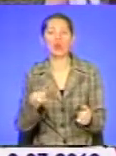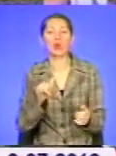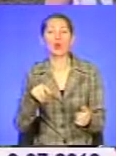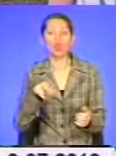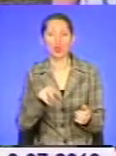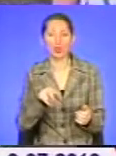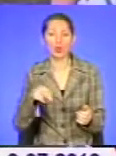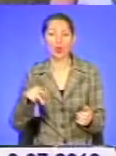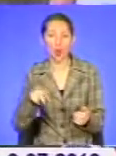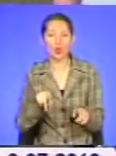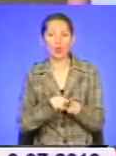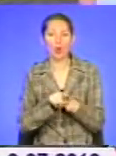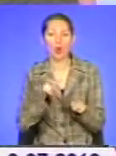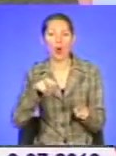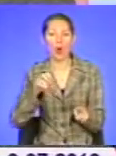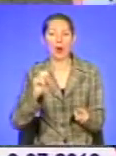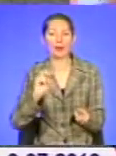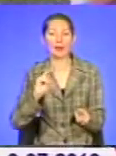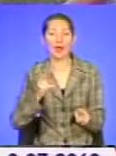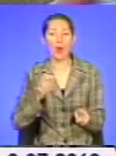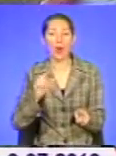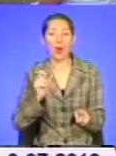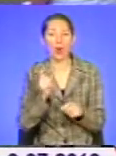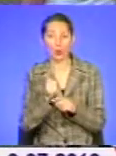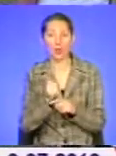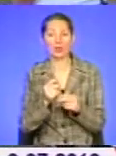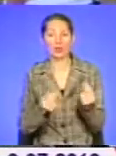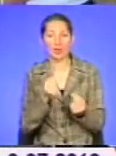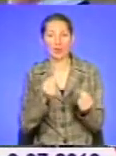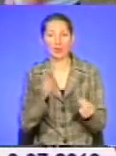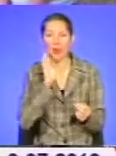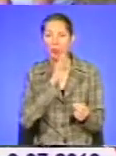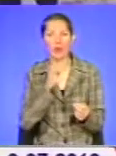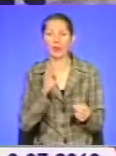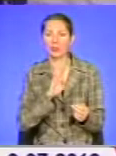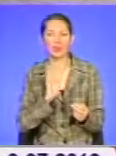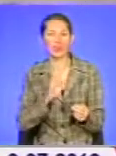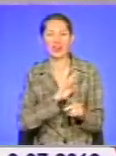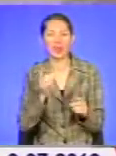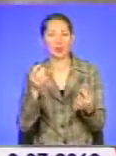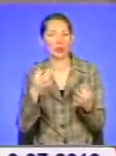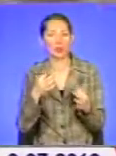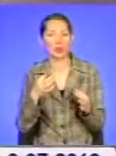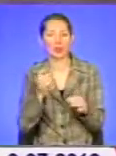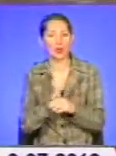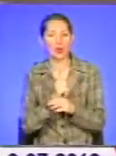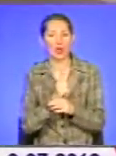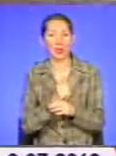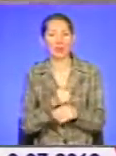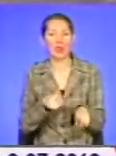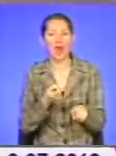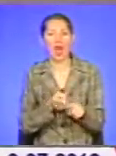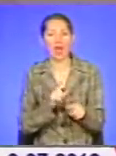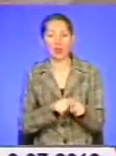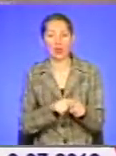на Лепку 11, але мені деколи мама не дозволяє. На цьому проблеми жителів цих вулиць